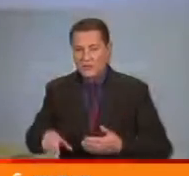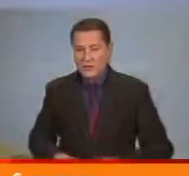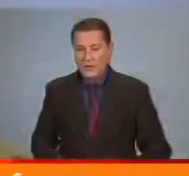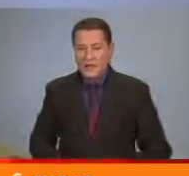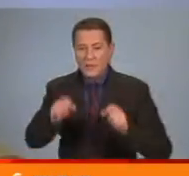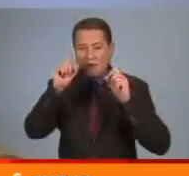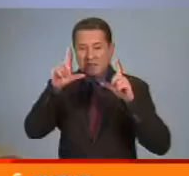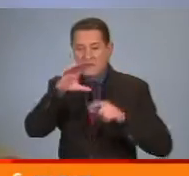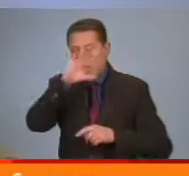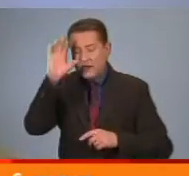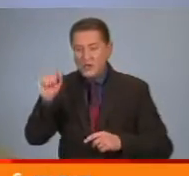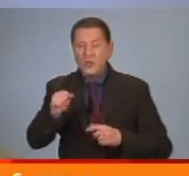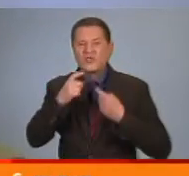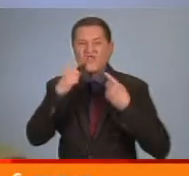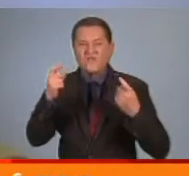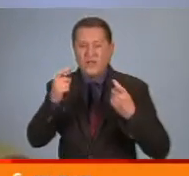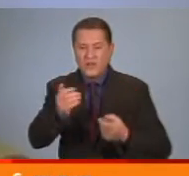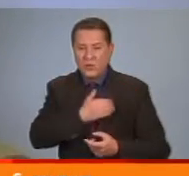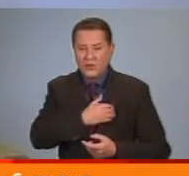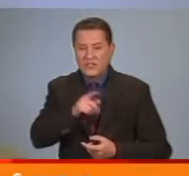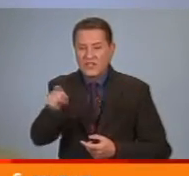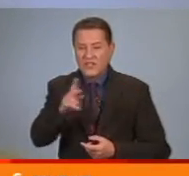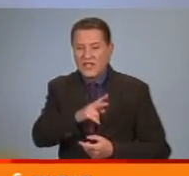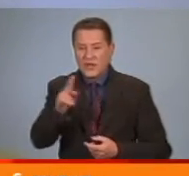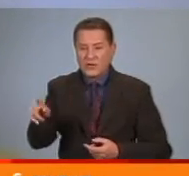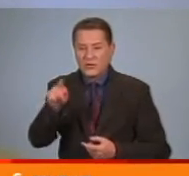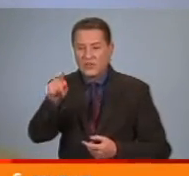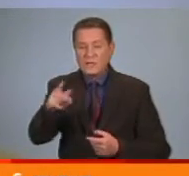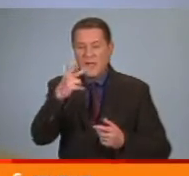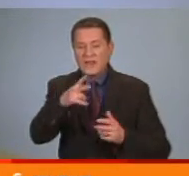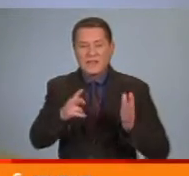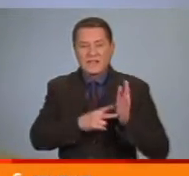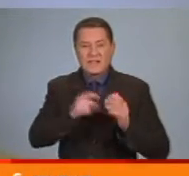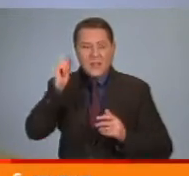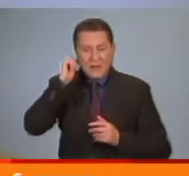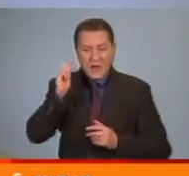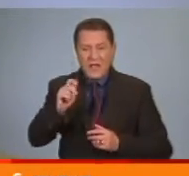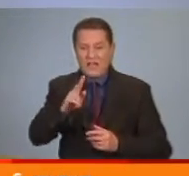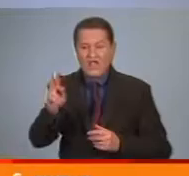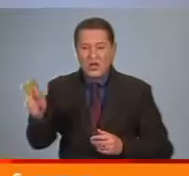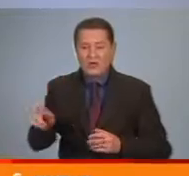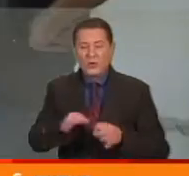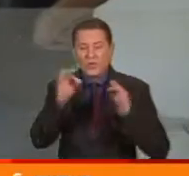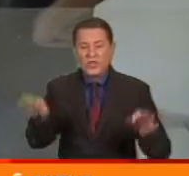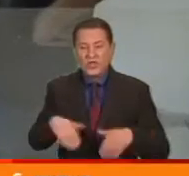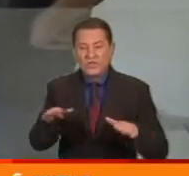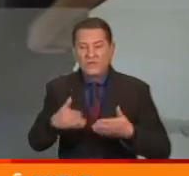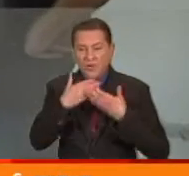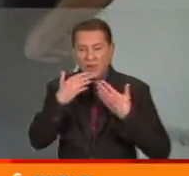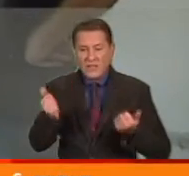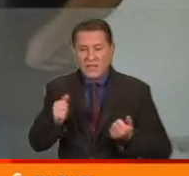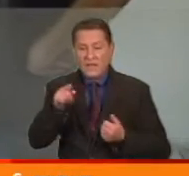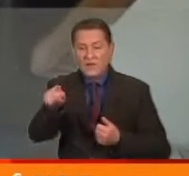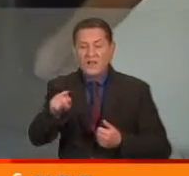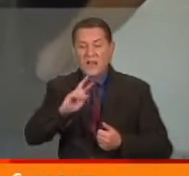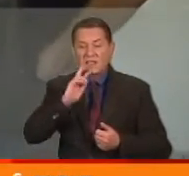Просыпаешься ночью, и выть хочется, понимаете? Потому что ты никто, тебе 37 лет, ты никто, у тебя ничего нет. Ганна Чирова за